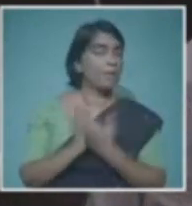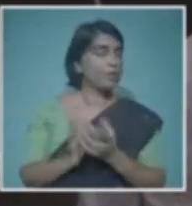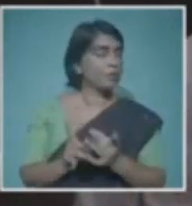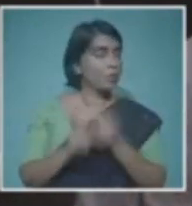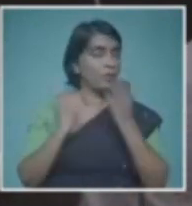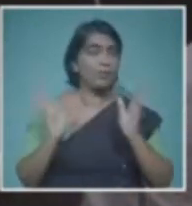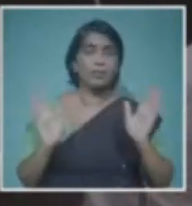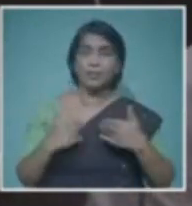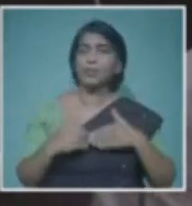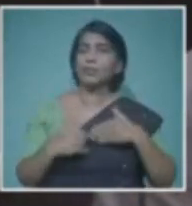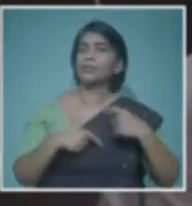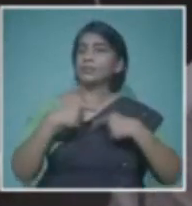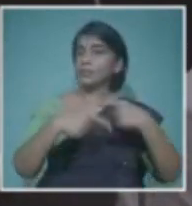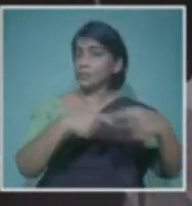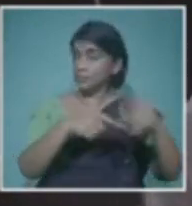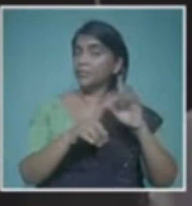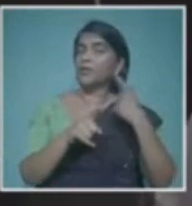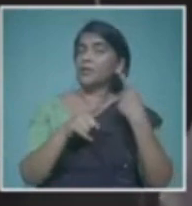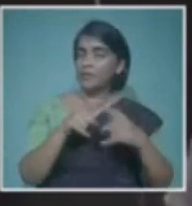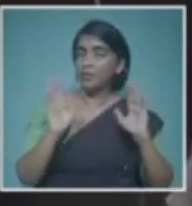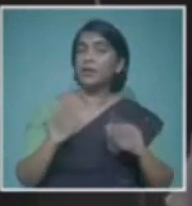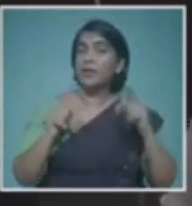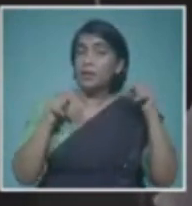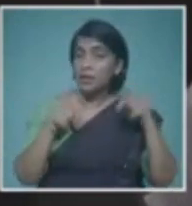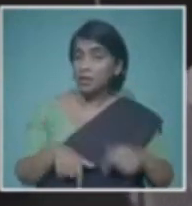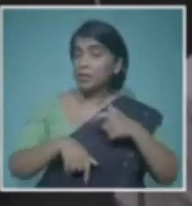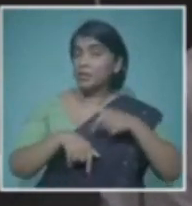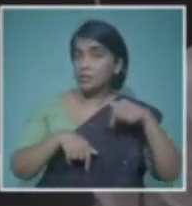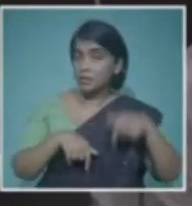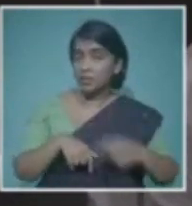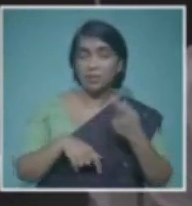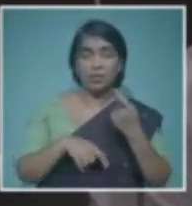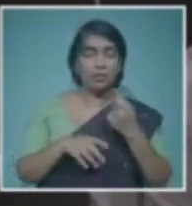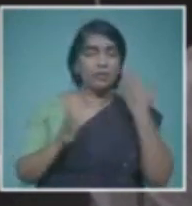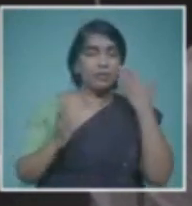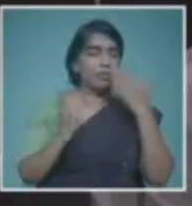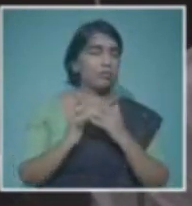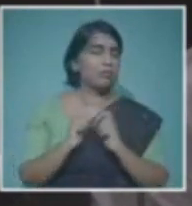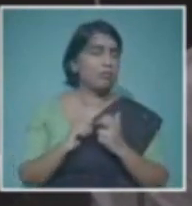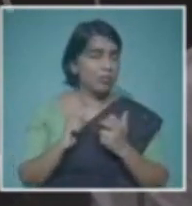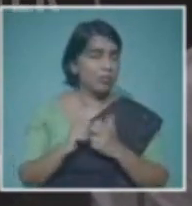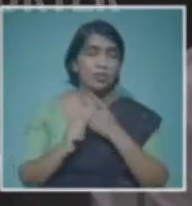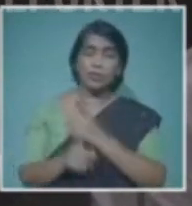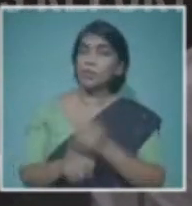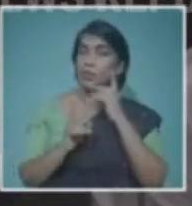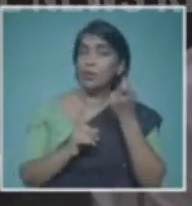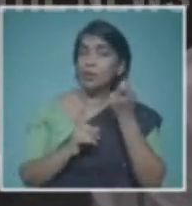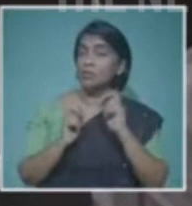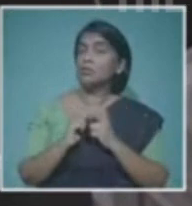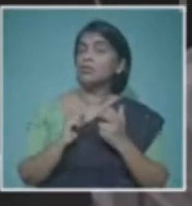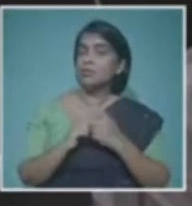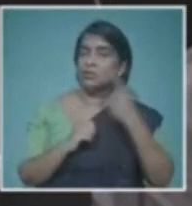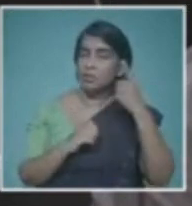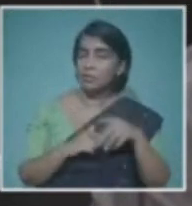ආර්ථික ප්‍රතිපත්තියම තවදුරටත් ක්‍රියාත්මක කිරීමක් ඇරෙන්න අද මේ මොහොතේ තියෙන ආර්ථික අර්බුදයටත් ඒ ආර්ථික